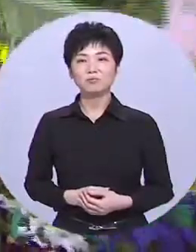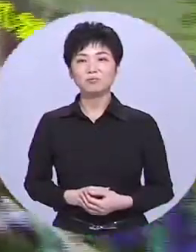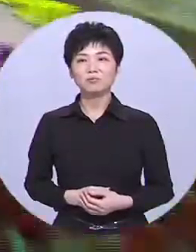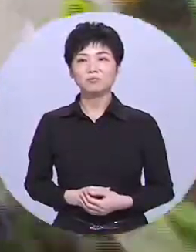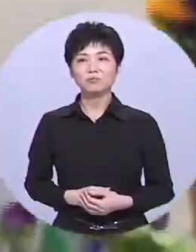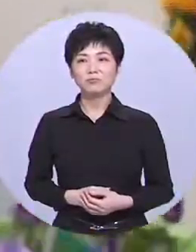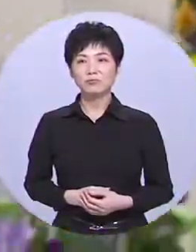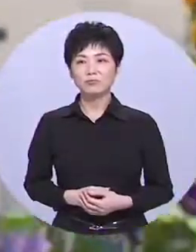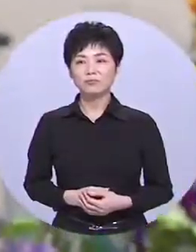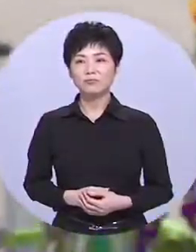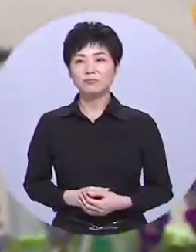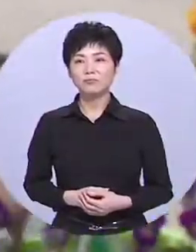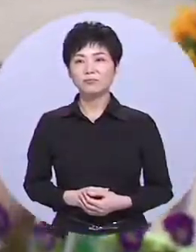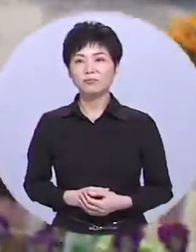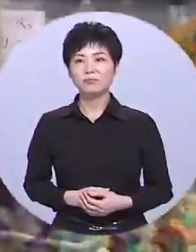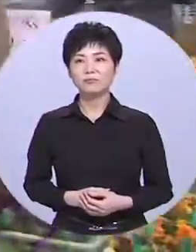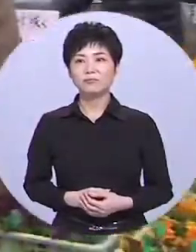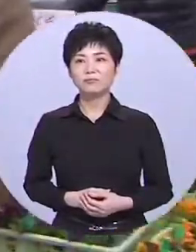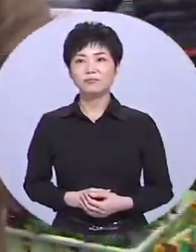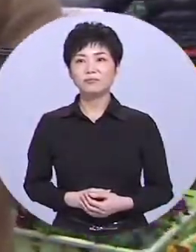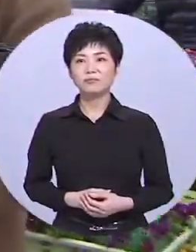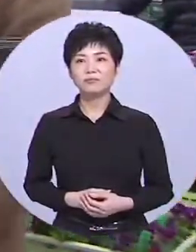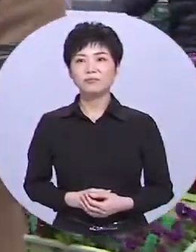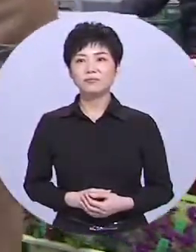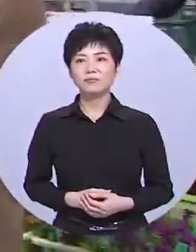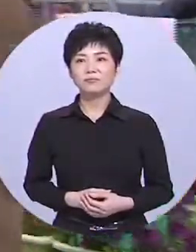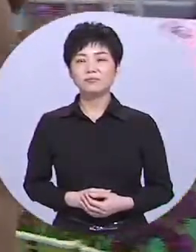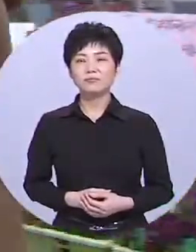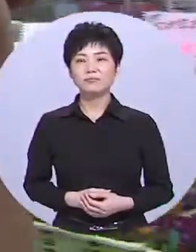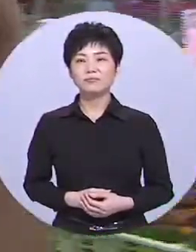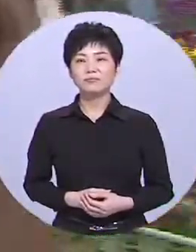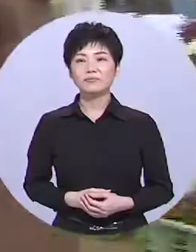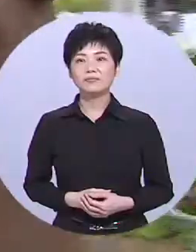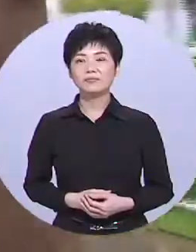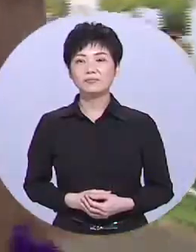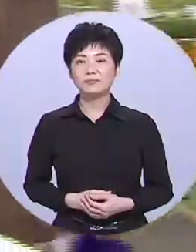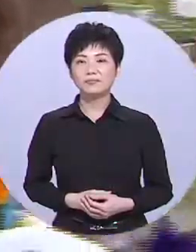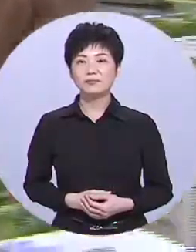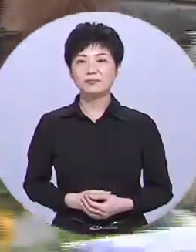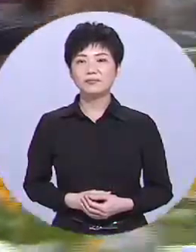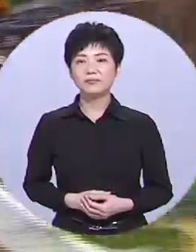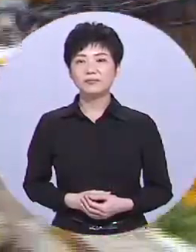これをじゃあまず あちらにちょっと変わった、